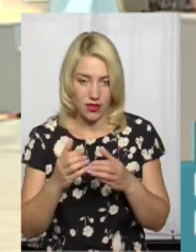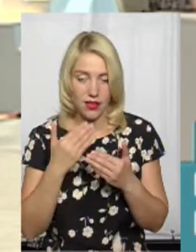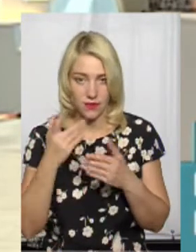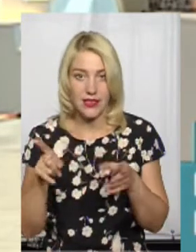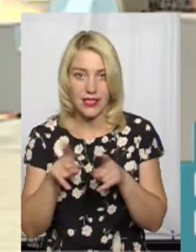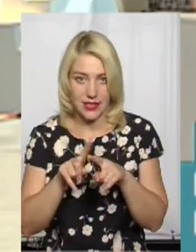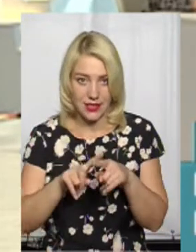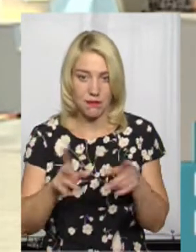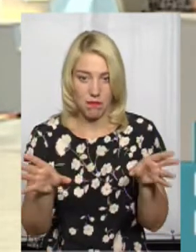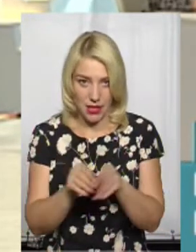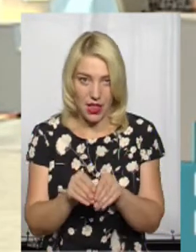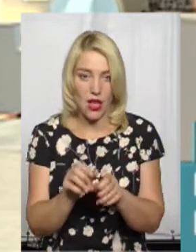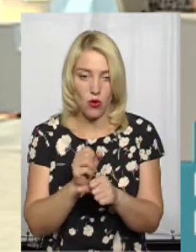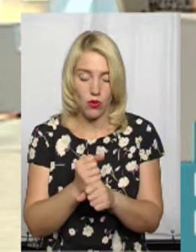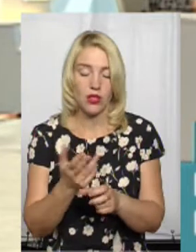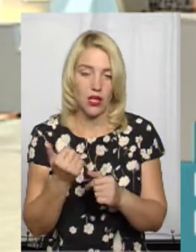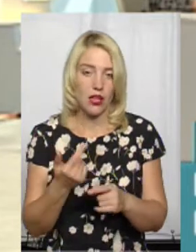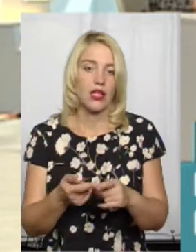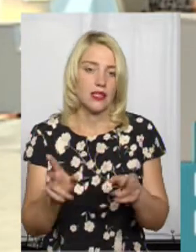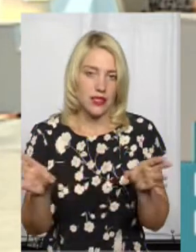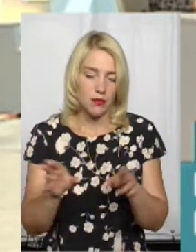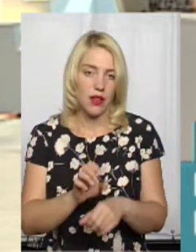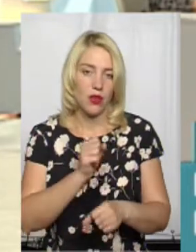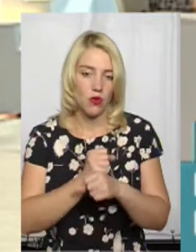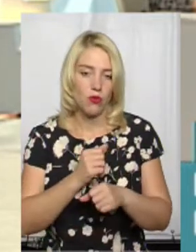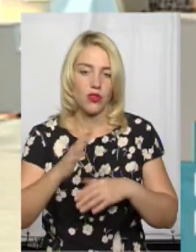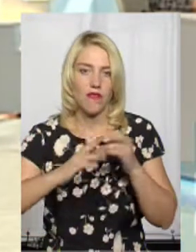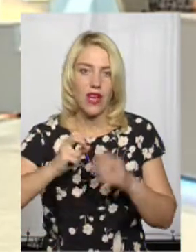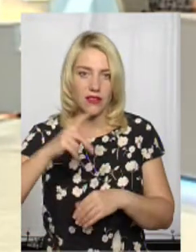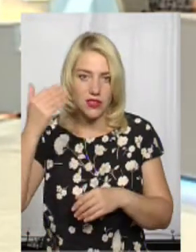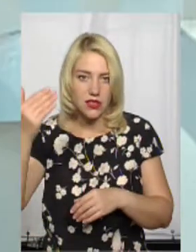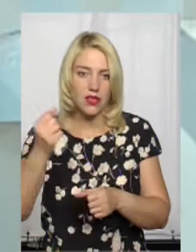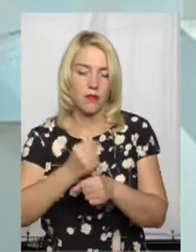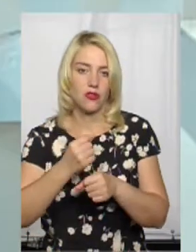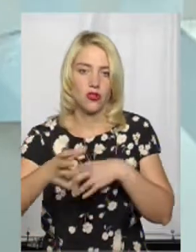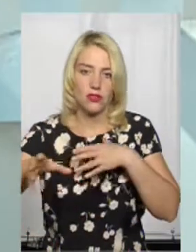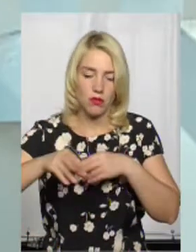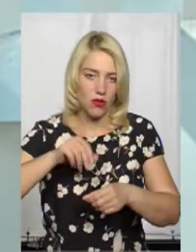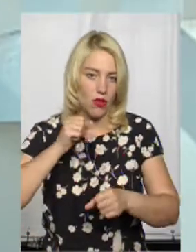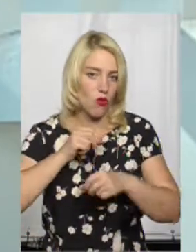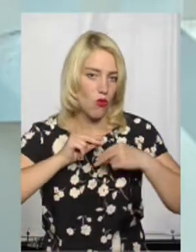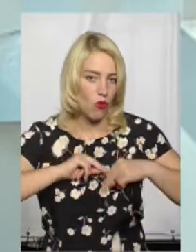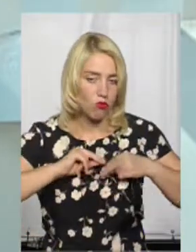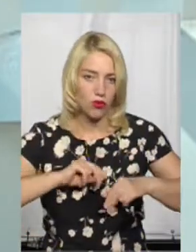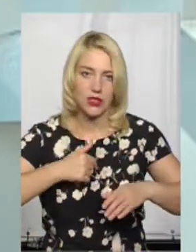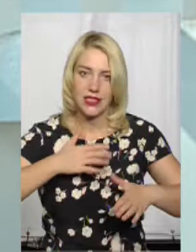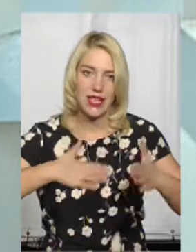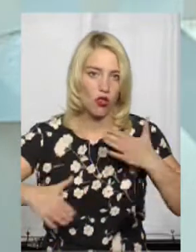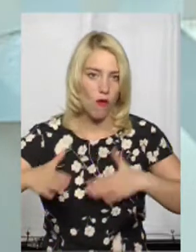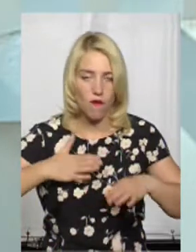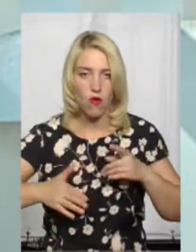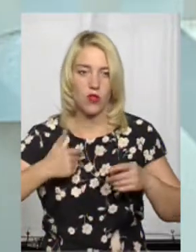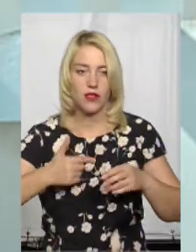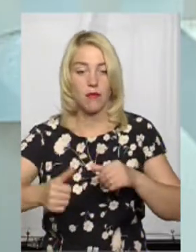ж, і там працюють теж фахівці, спеціалісти. Ми задоволені спільною роботою. Ось, і минулого року ми